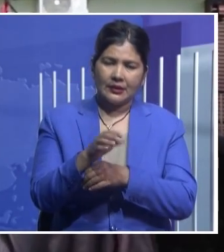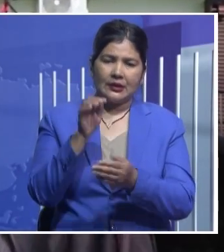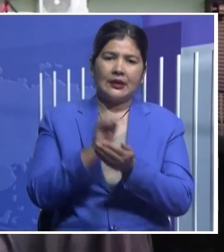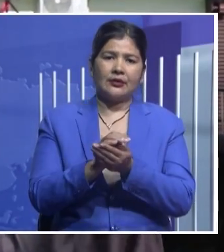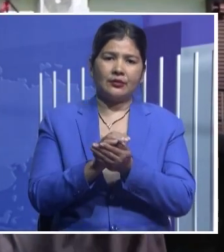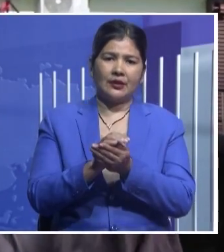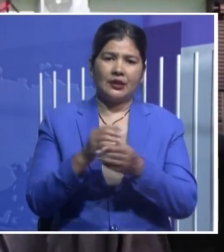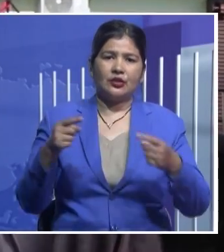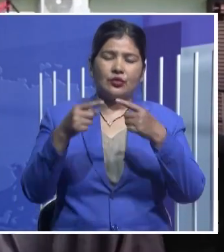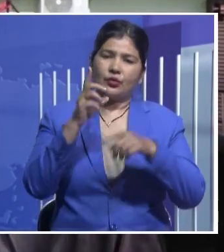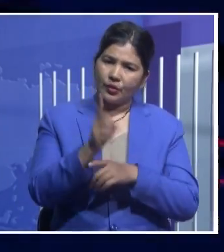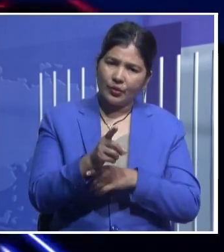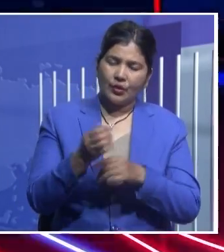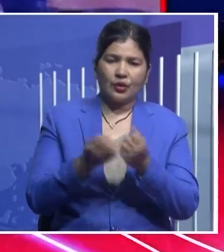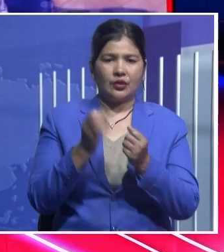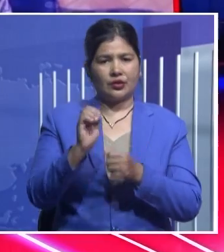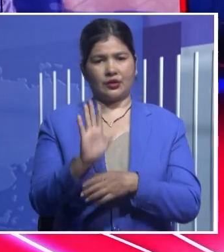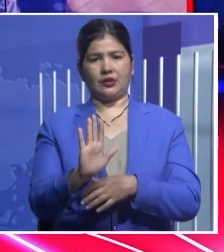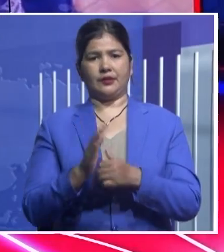चुनौती हो, त्यसलाई गर्न सकिन्छ जस्तो लाग्छ।